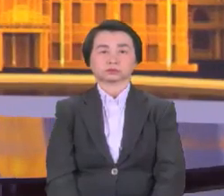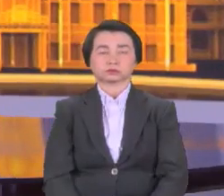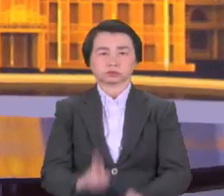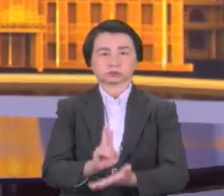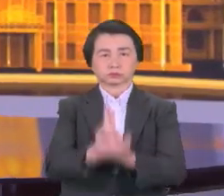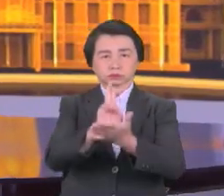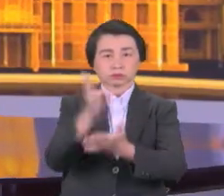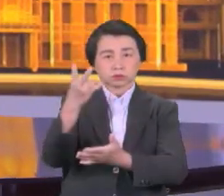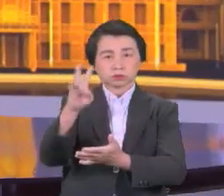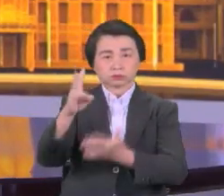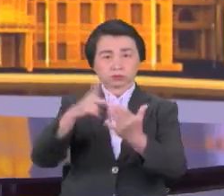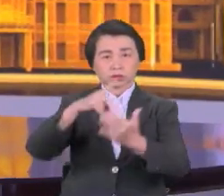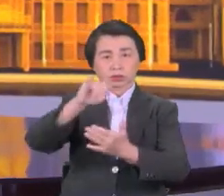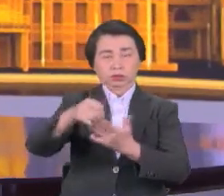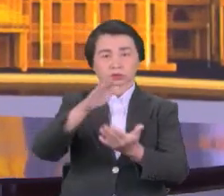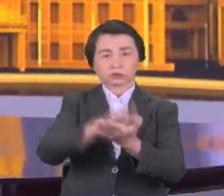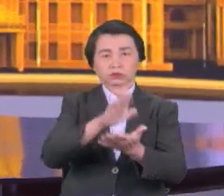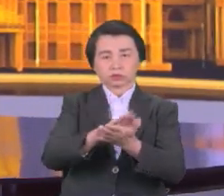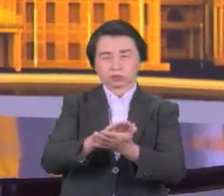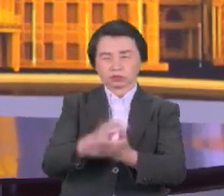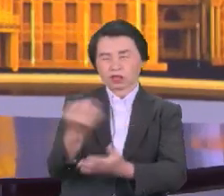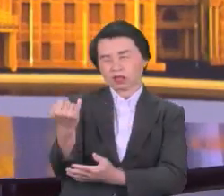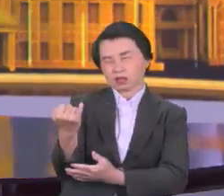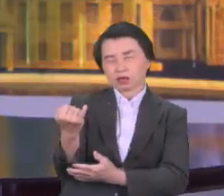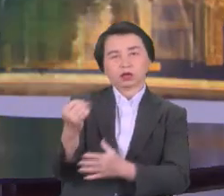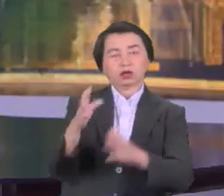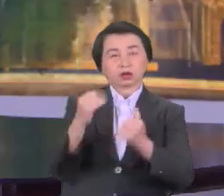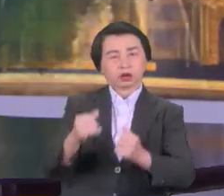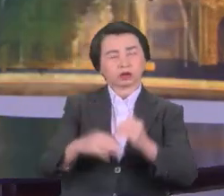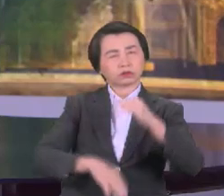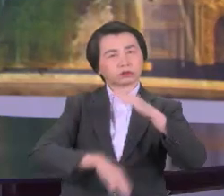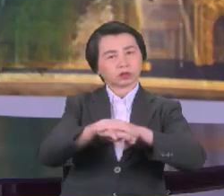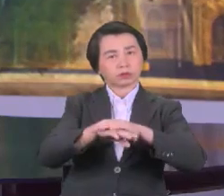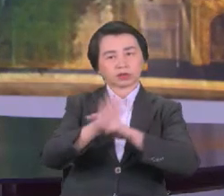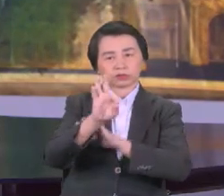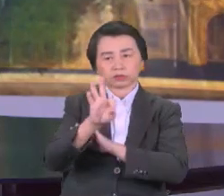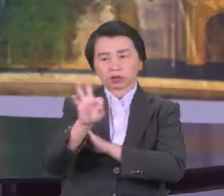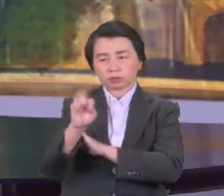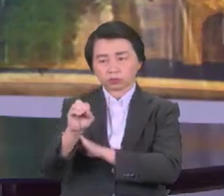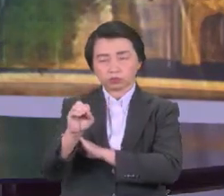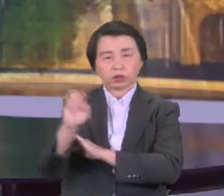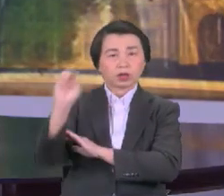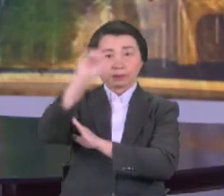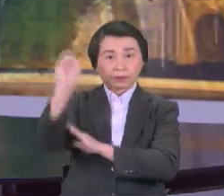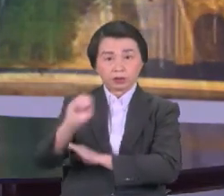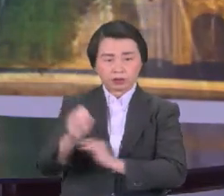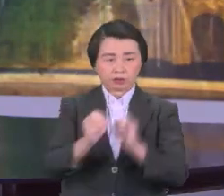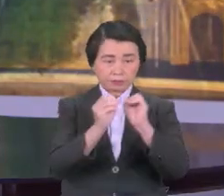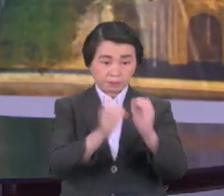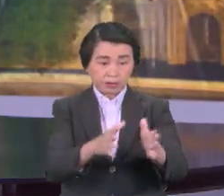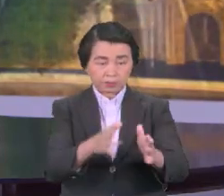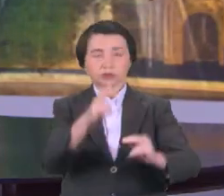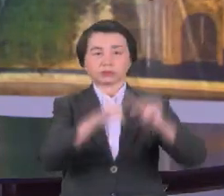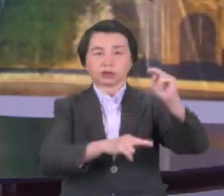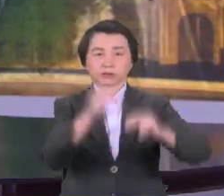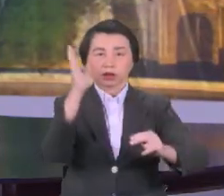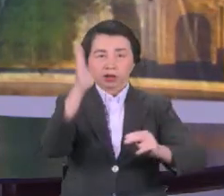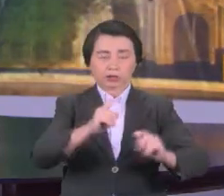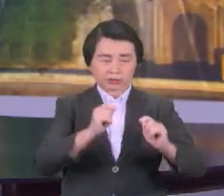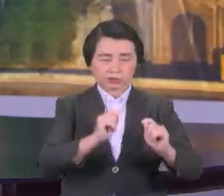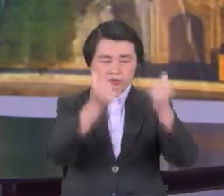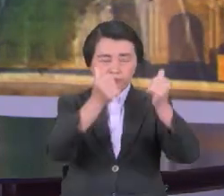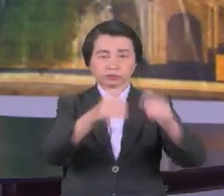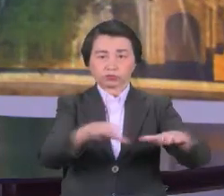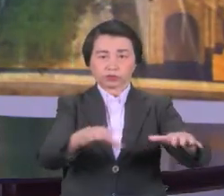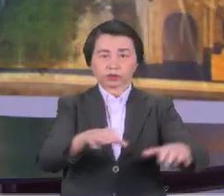Pemulihan 17 projek sekolah sakit kini mencapai tahap 90% dan baki pembinaannya akan